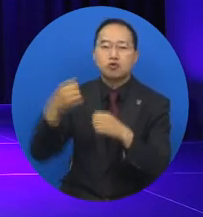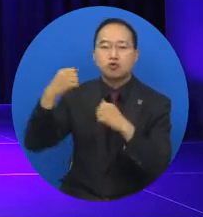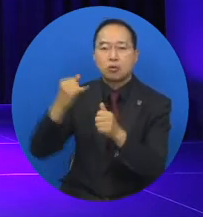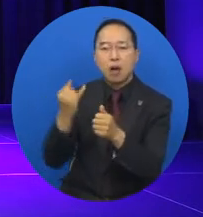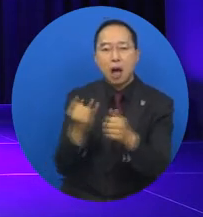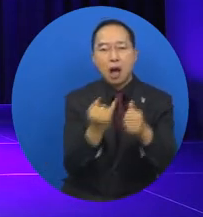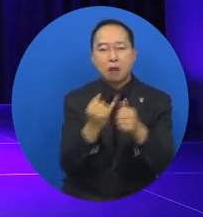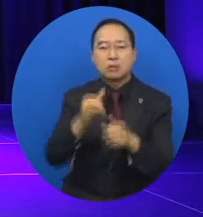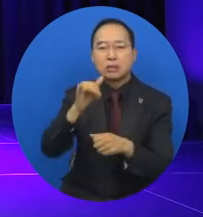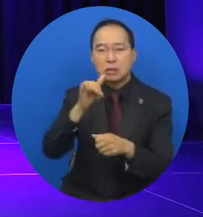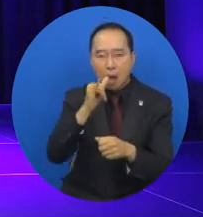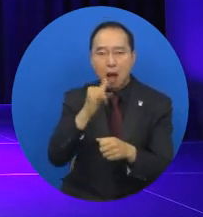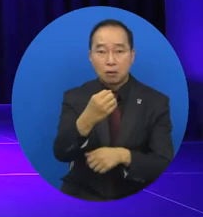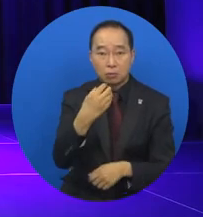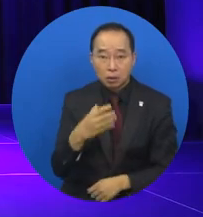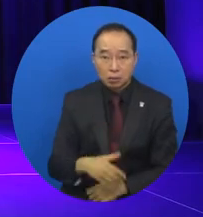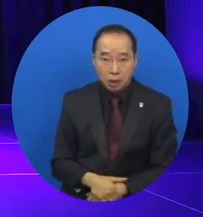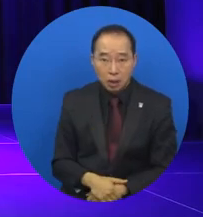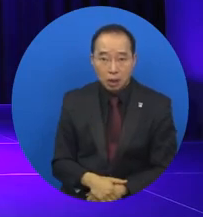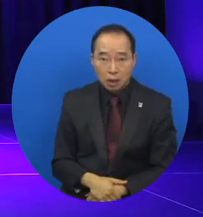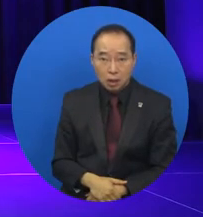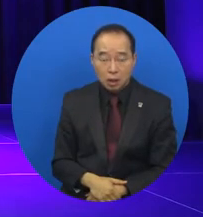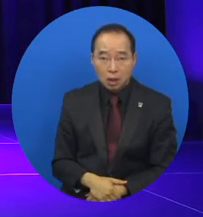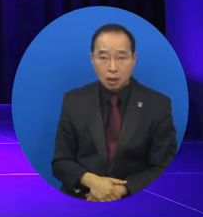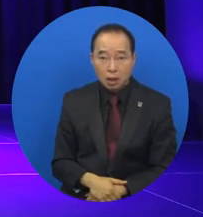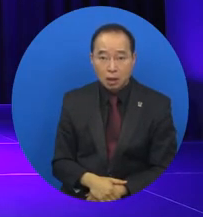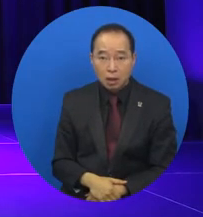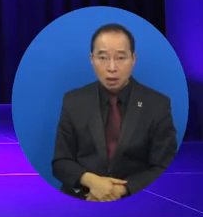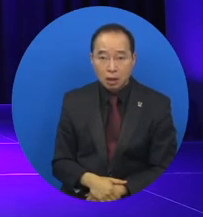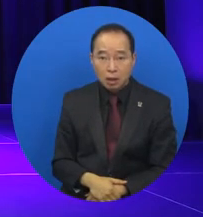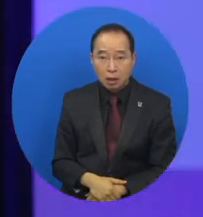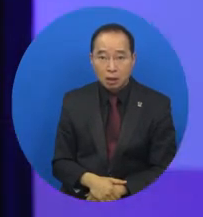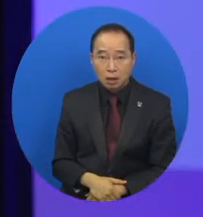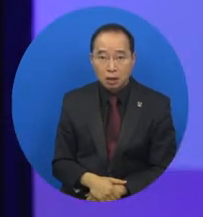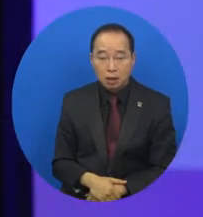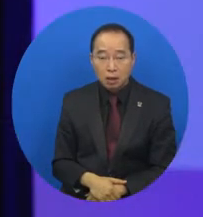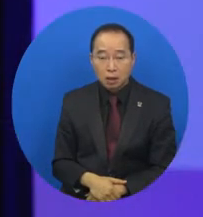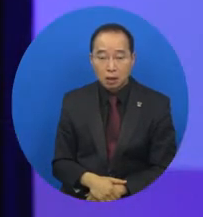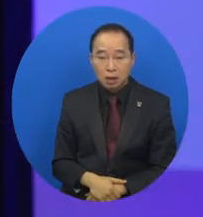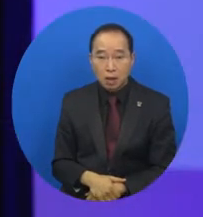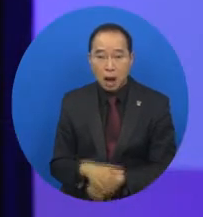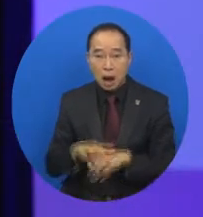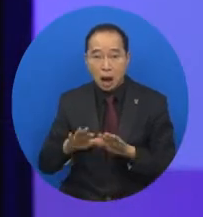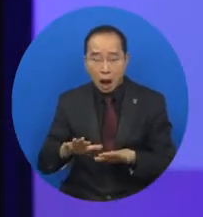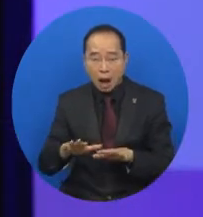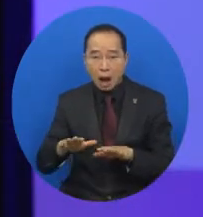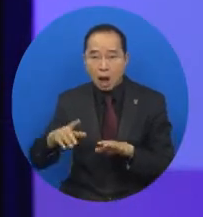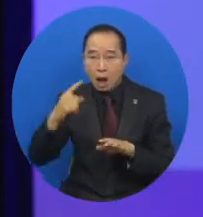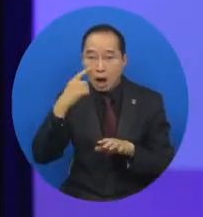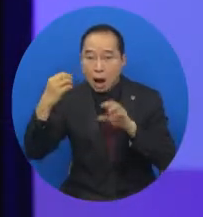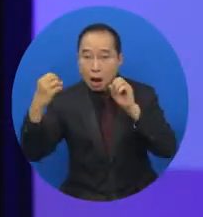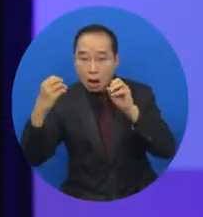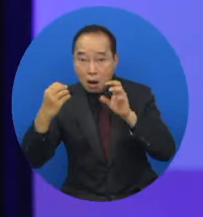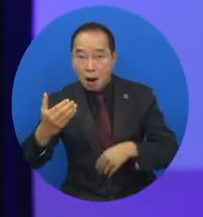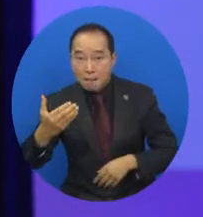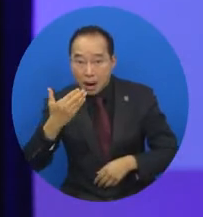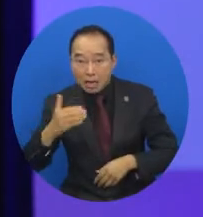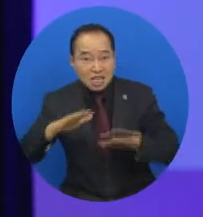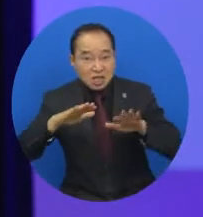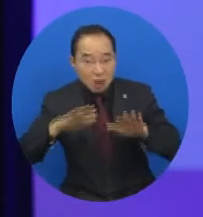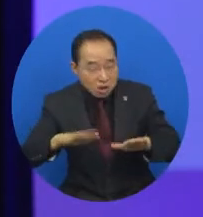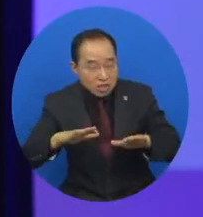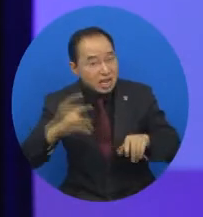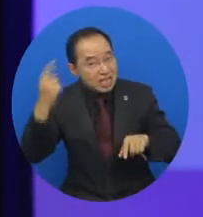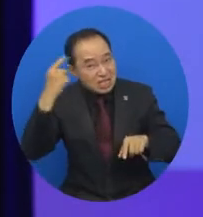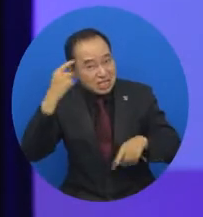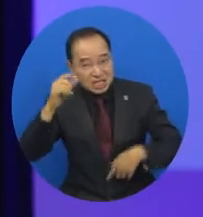그때 제가 깨달은 거는 우리가 의식하고 알아차리는 거는 이 현실과의 통로가 있기 때문에 가능한